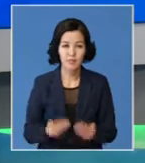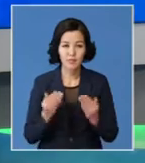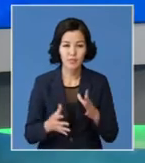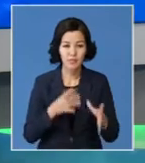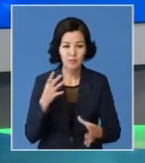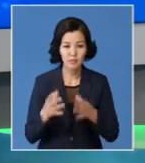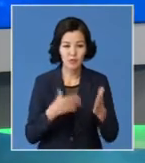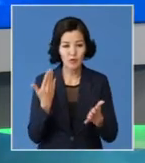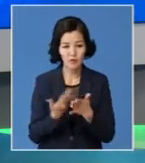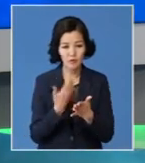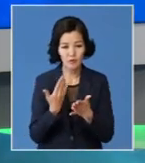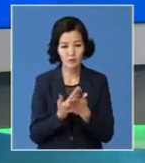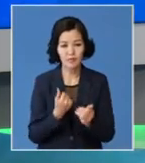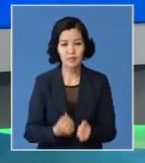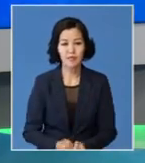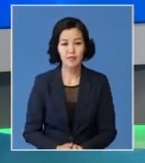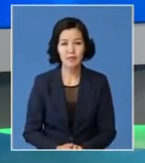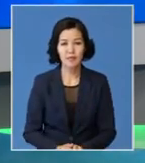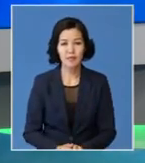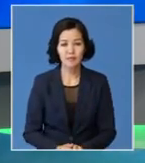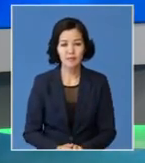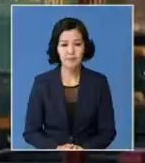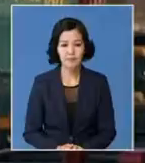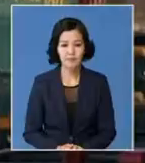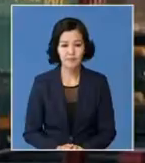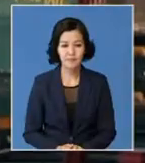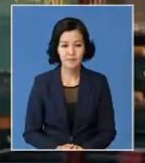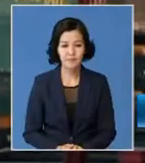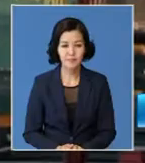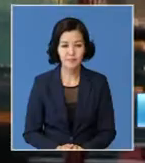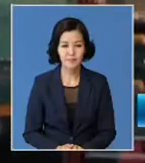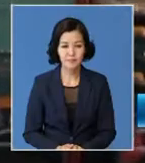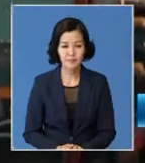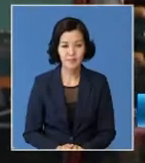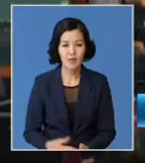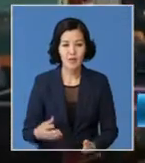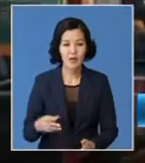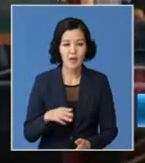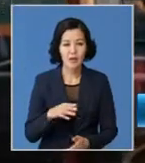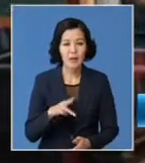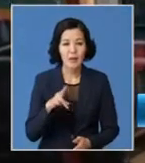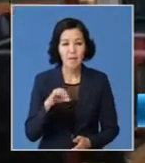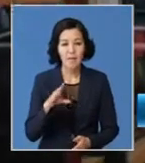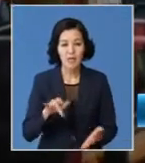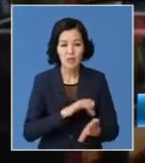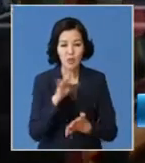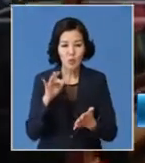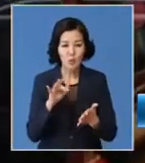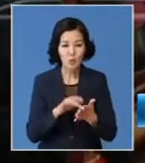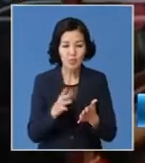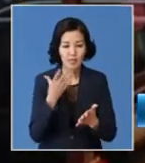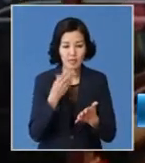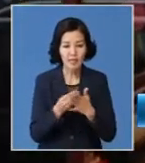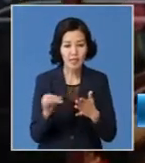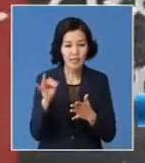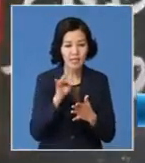Обзор происходящих в мире событий продолжит выпуск. Чем ценен Париж для мировой цивилизации? Своей историей,